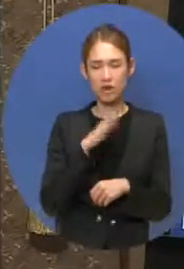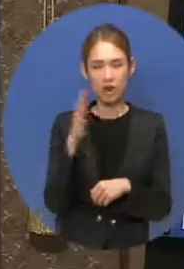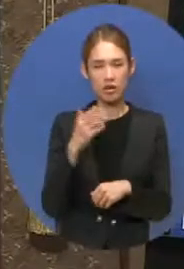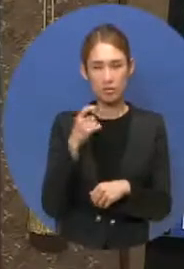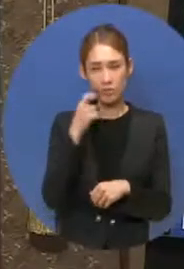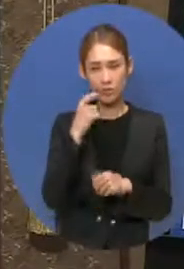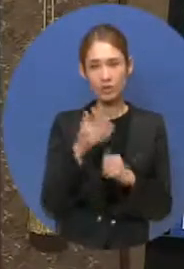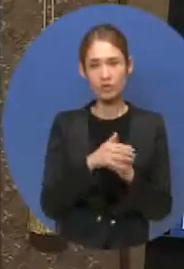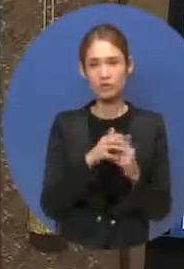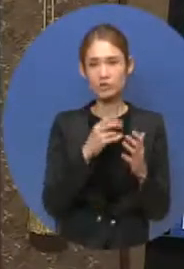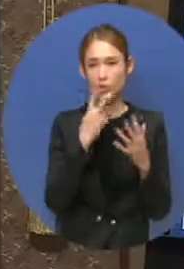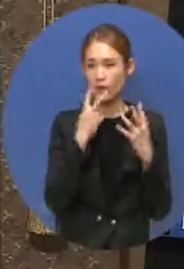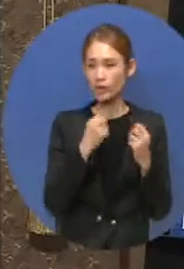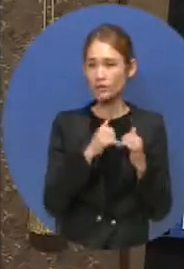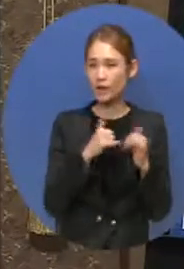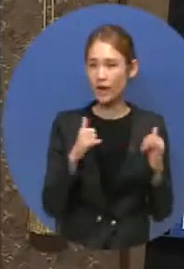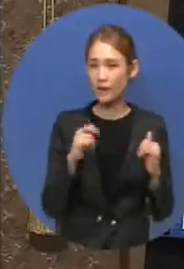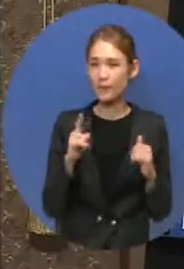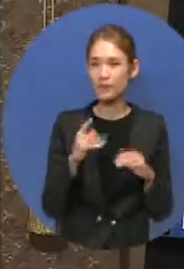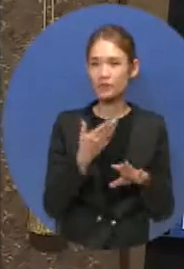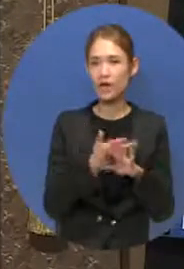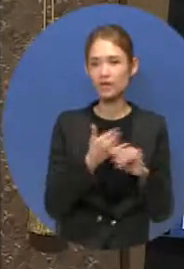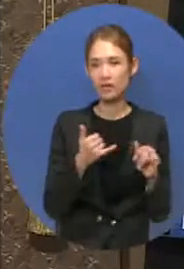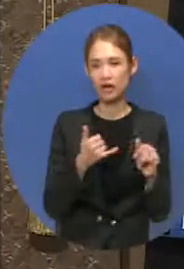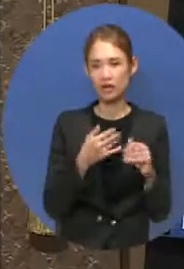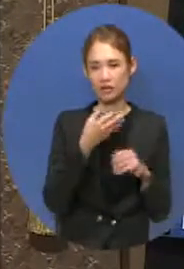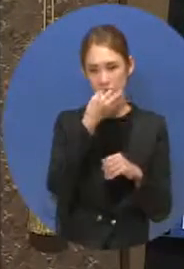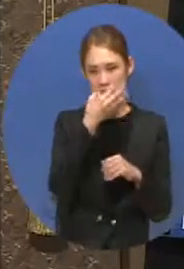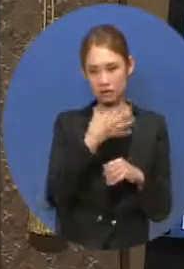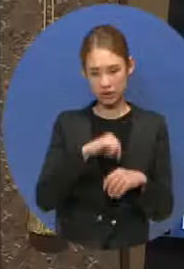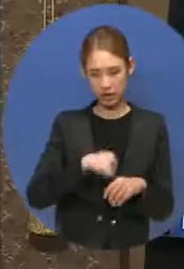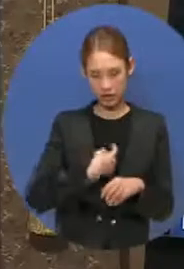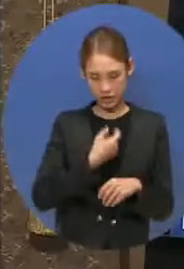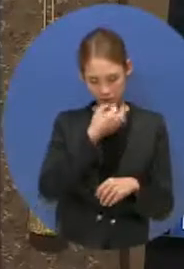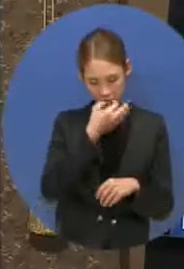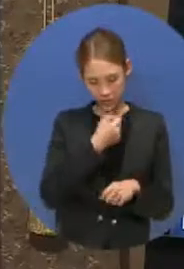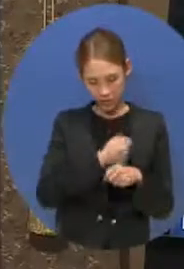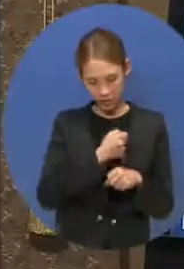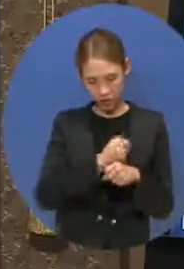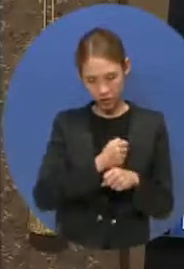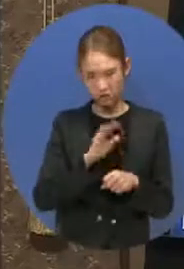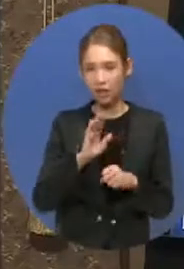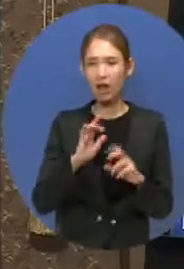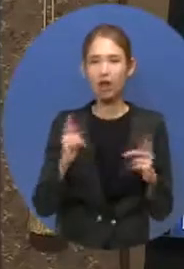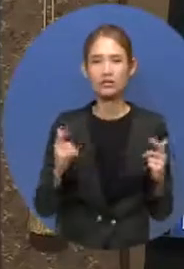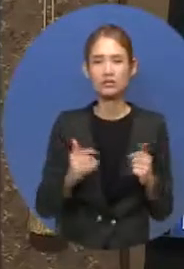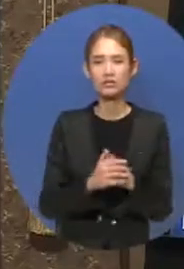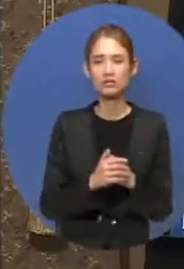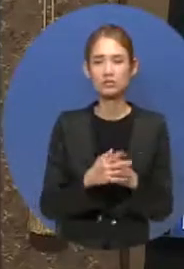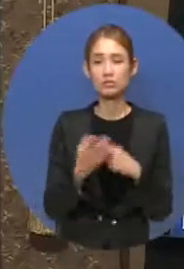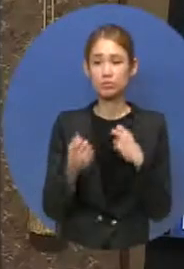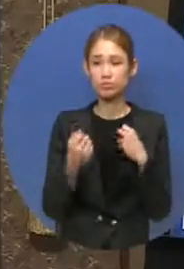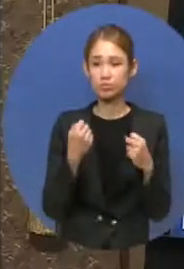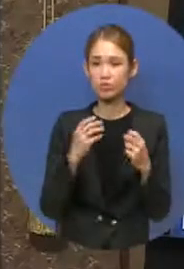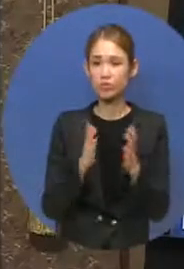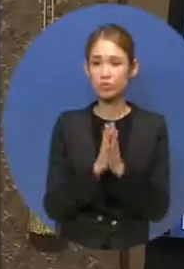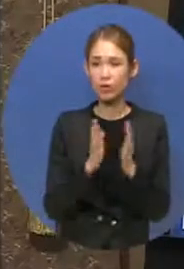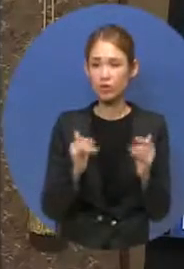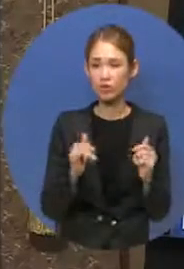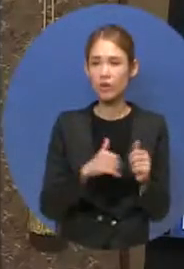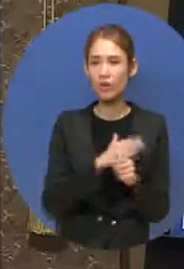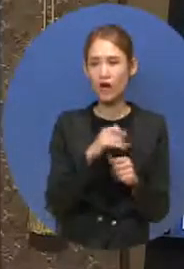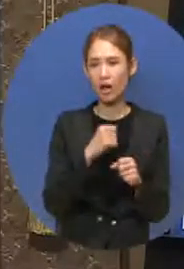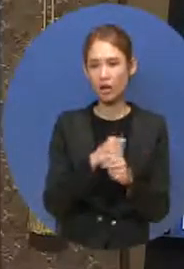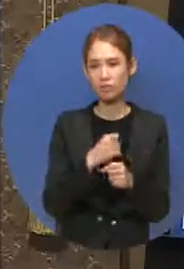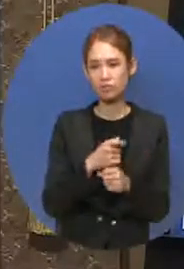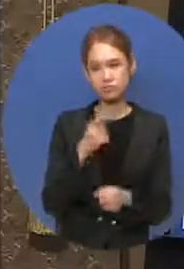존재물은 사람은 남을 힘들게 하거나 자기를 힘들게 하지 않는다고 알고 있습니다. 네. 그럼에도 불구하고 본인도 힘든 상황을